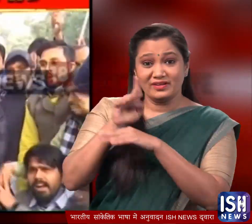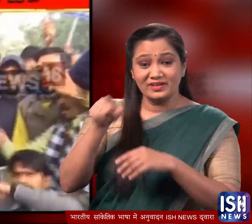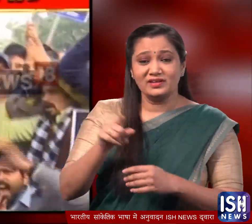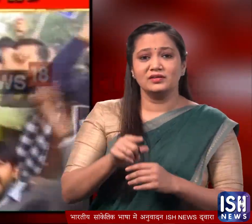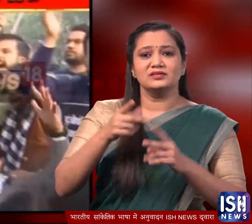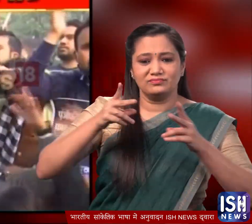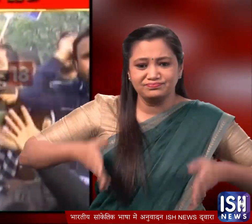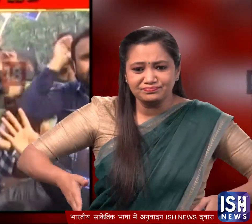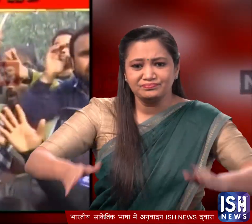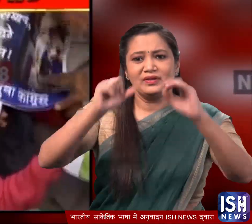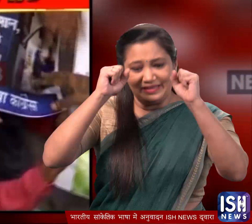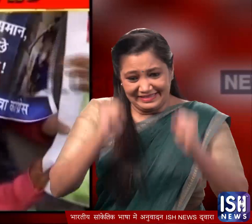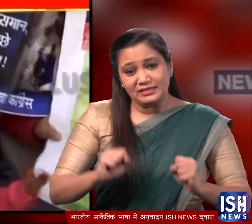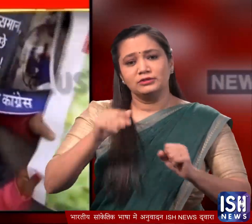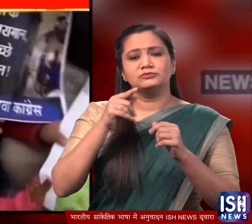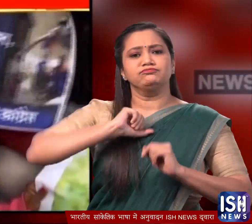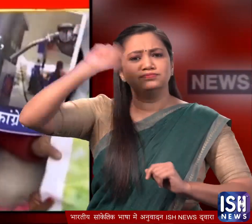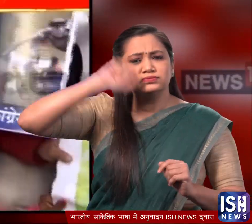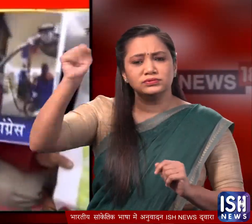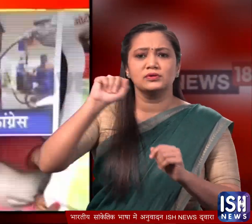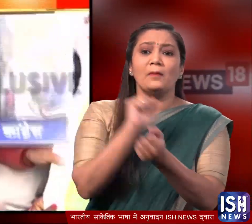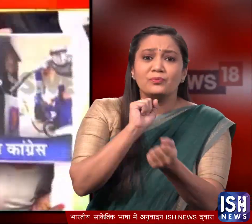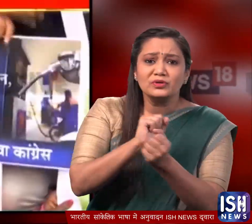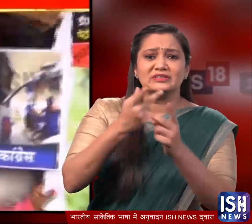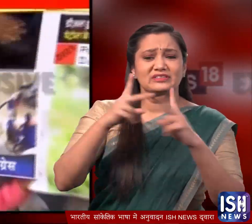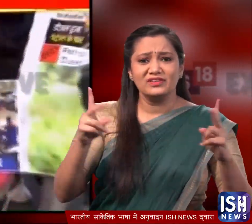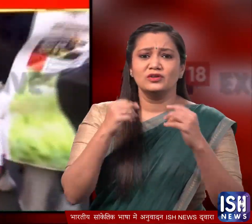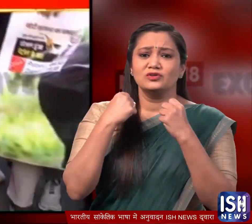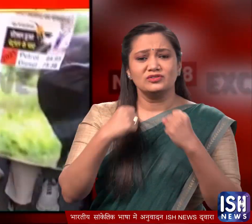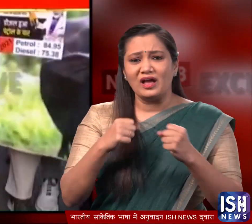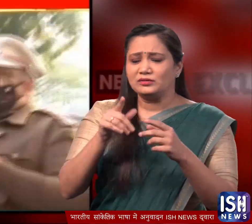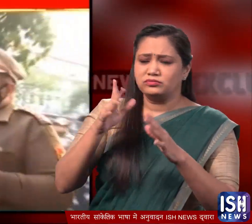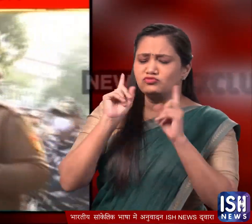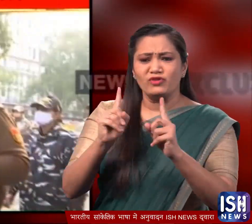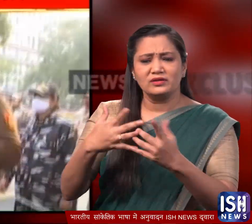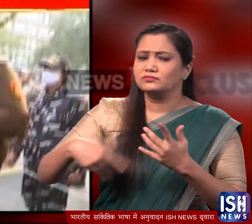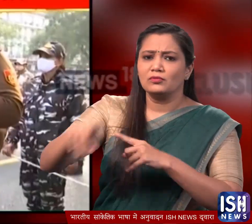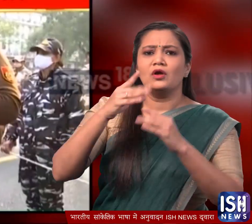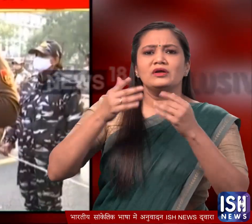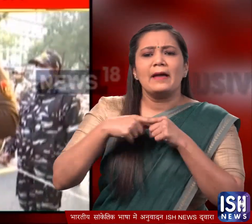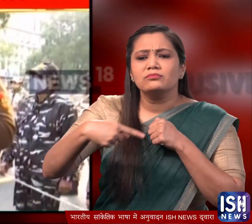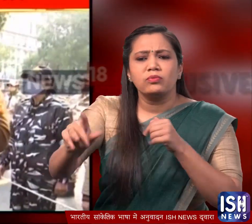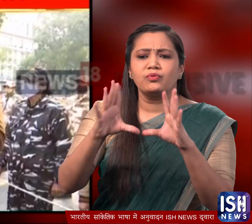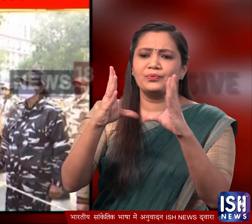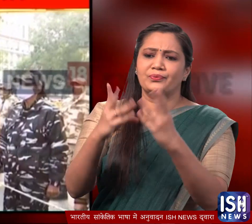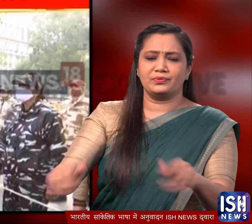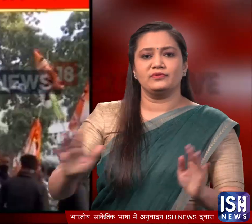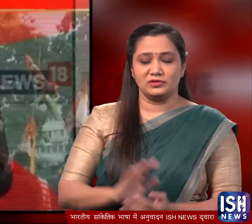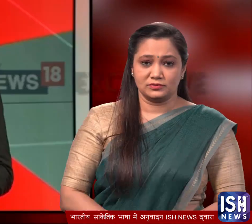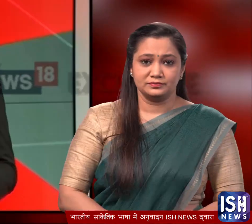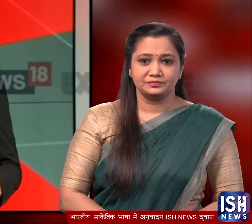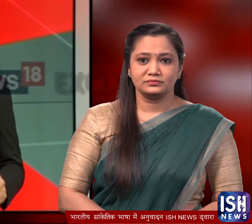यूथ कांग्रेस के कार्यकर्ताओं ने सड़क पर बैठकर भी नारेबाजी की। हालांकि पुलिस की सख्ती की वजह से उनका प्रदर्शन ज्यादा देर तक नहीं चल